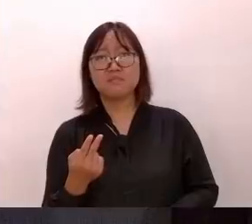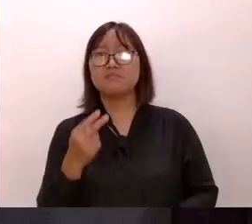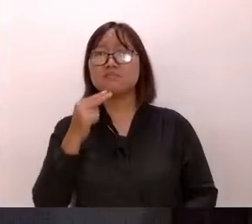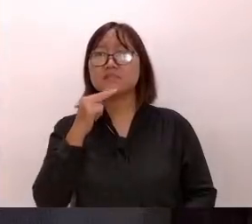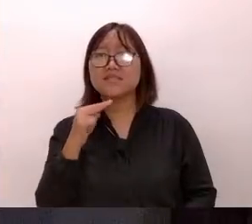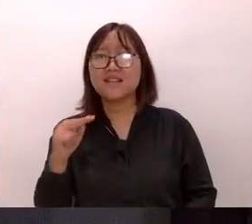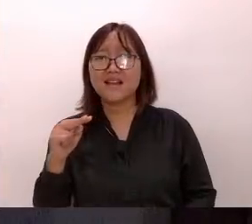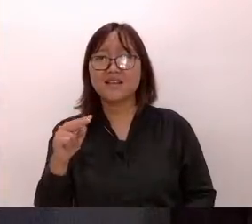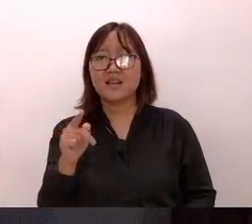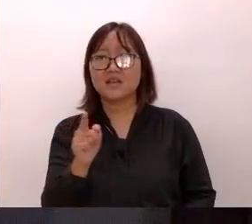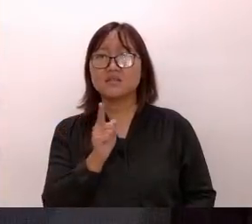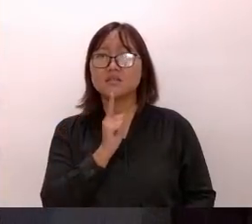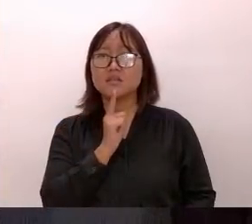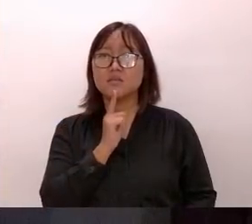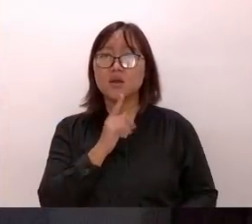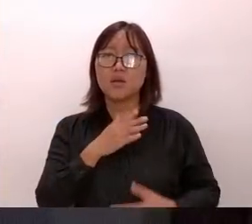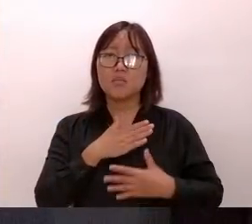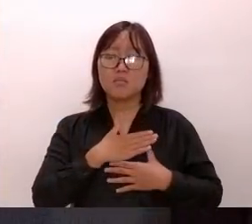Yesus